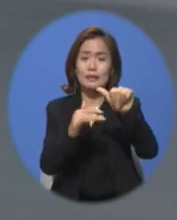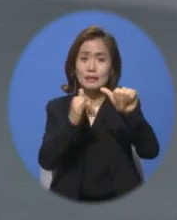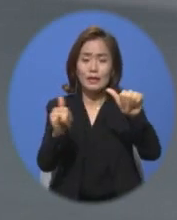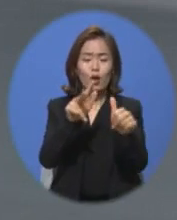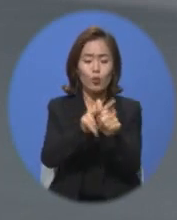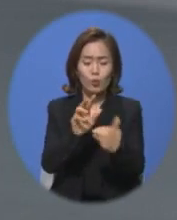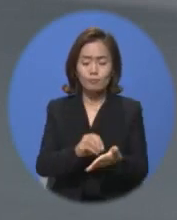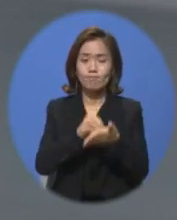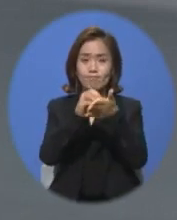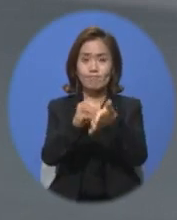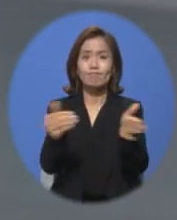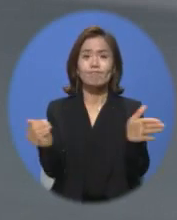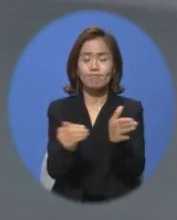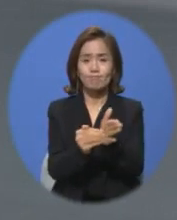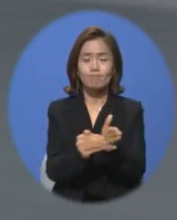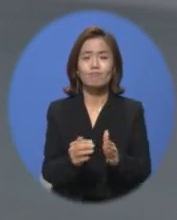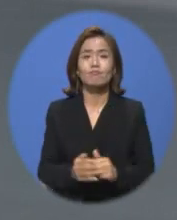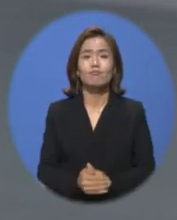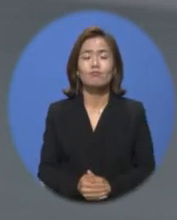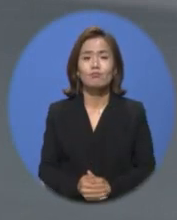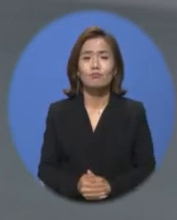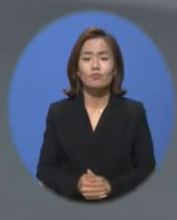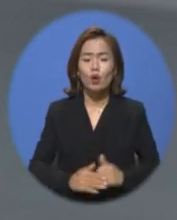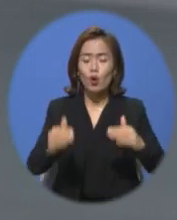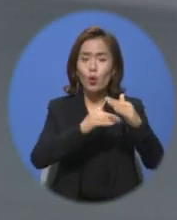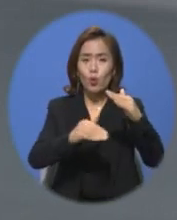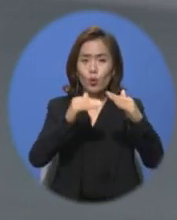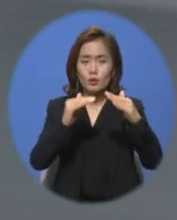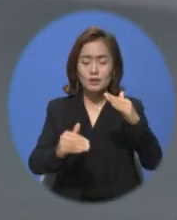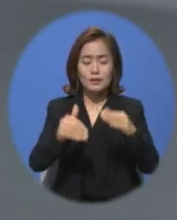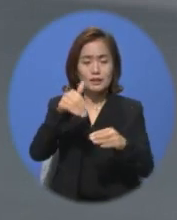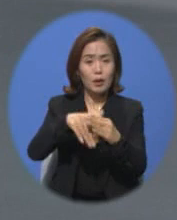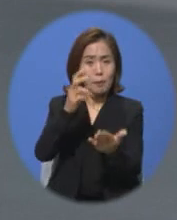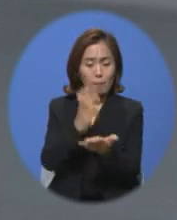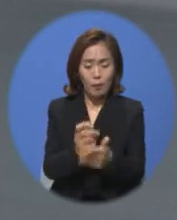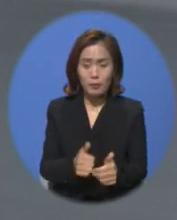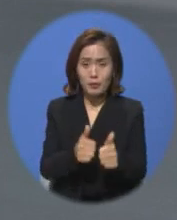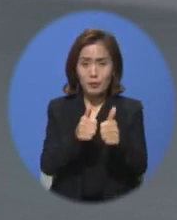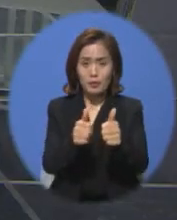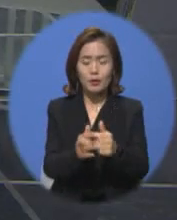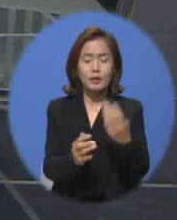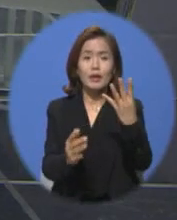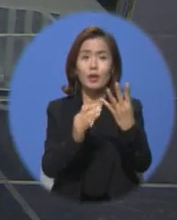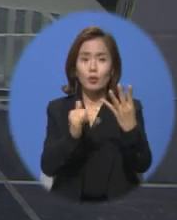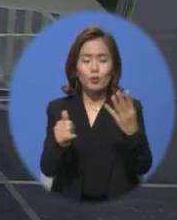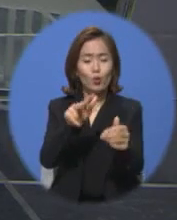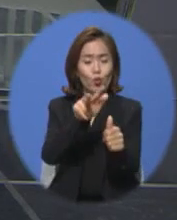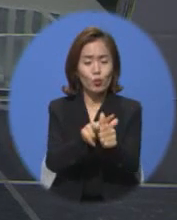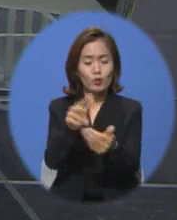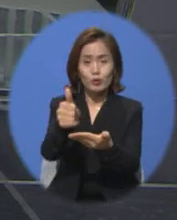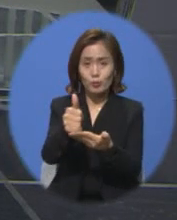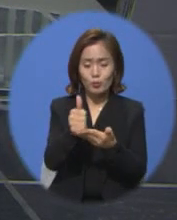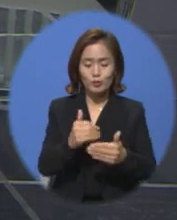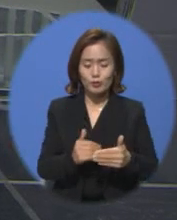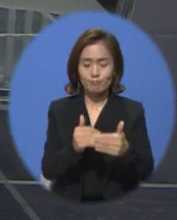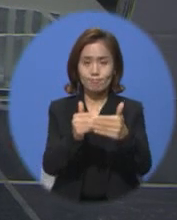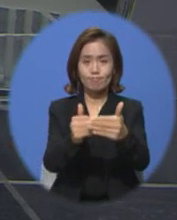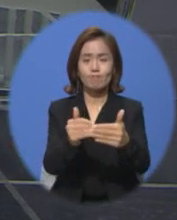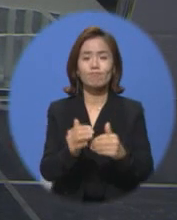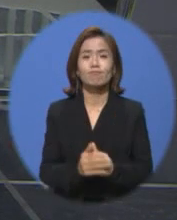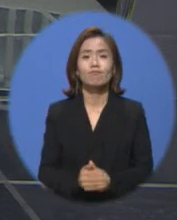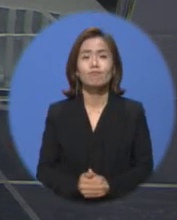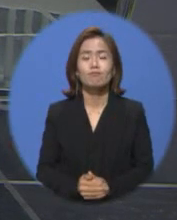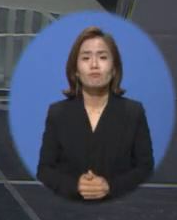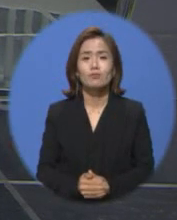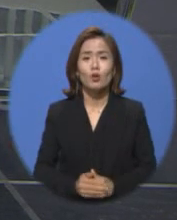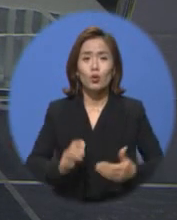북구협선거구에는총5명의후보가등록했습니다 . 공직선거법에따라 오늘토론에는네명의후보자가참여하겠습니다